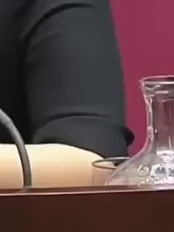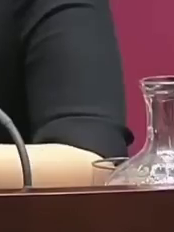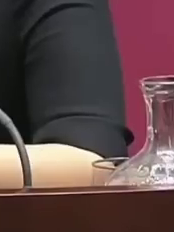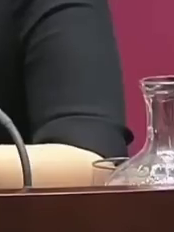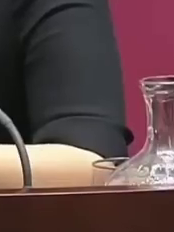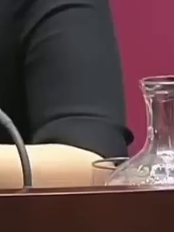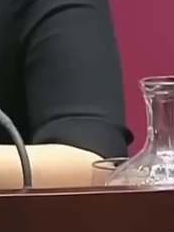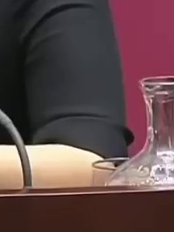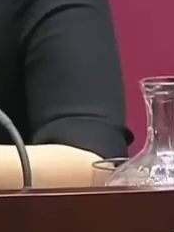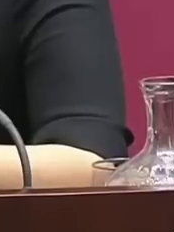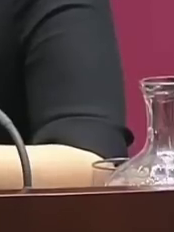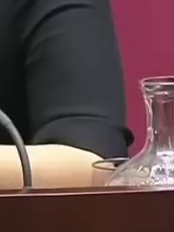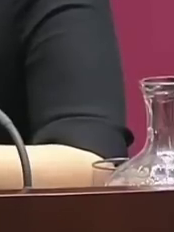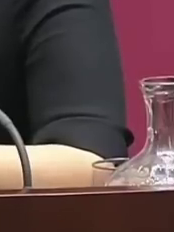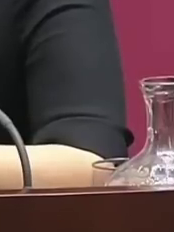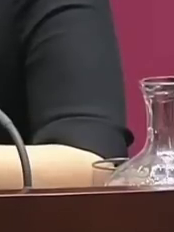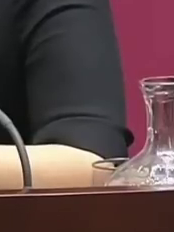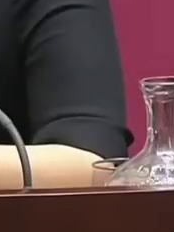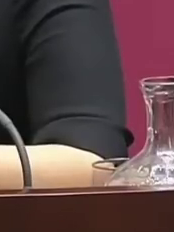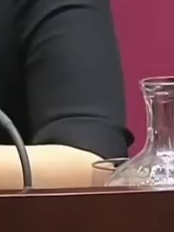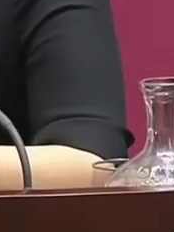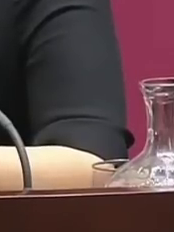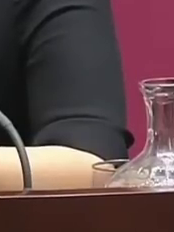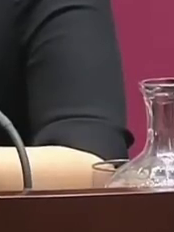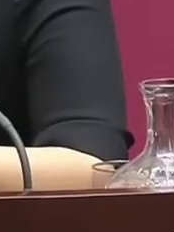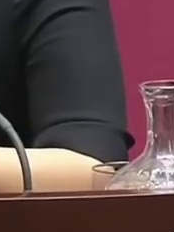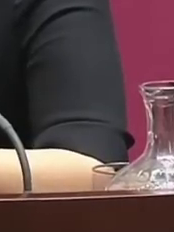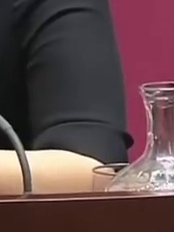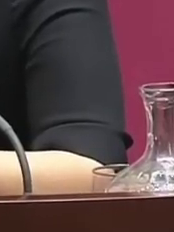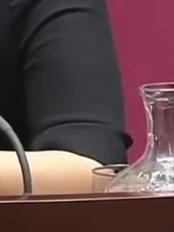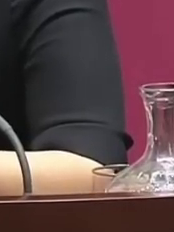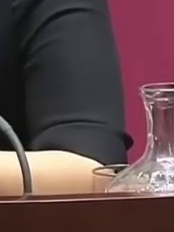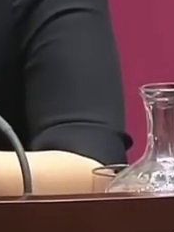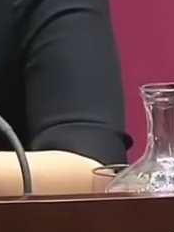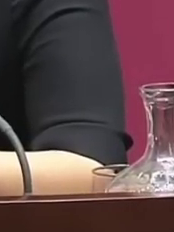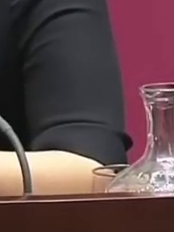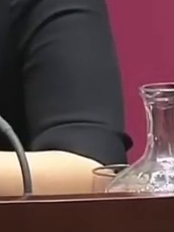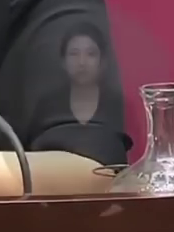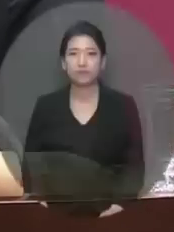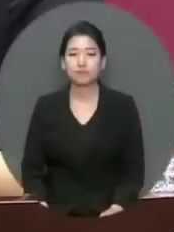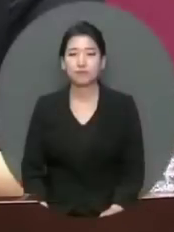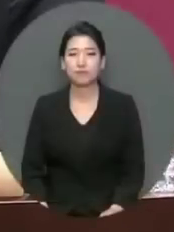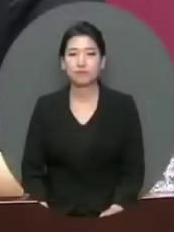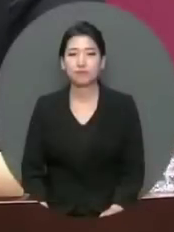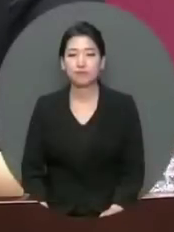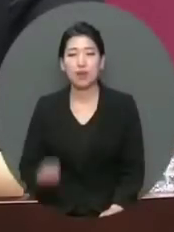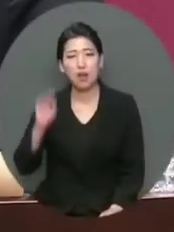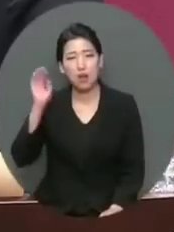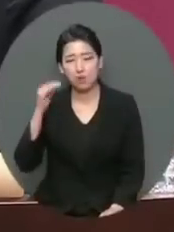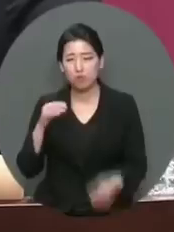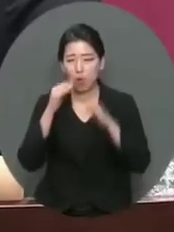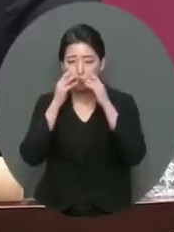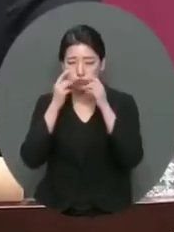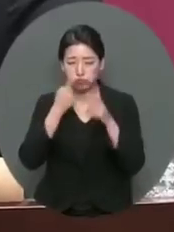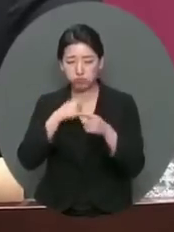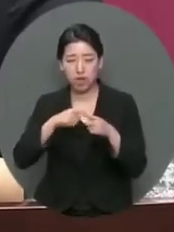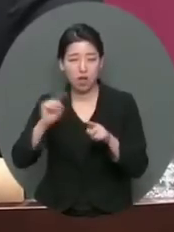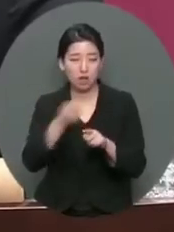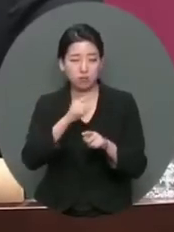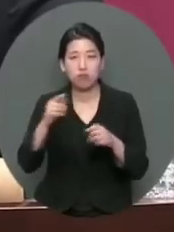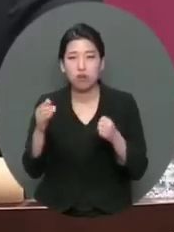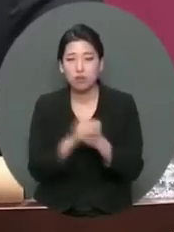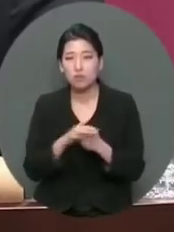묻지마 칼부림과 폭행에 국민들이 소중한 생명을 잃고 있습니다. 장관님, 대한민국이 어쩌다 이렇게 되었습니까? 대한민국